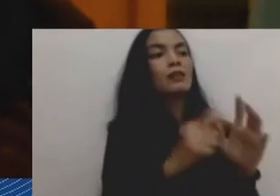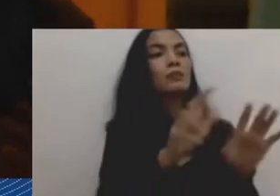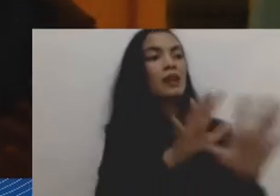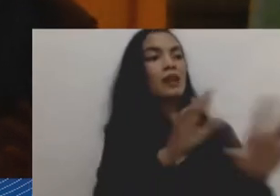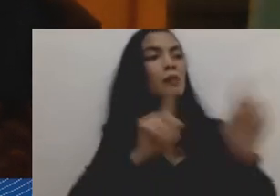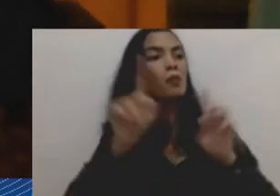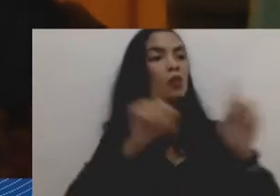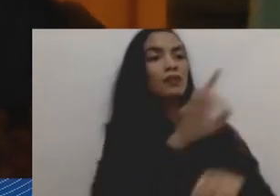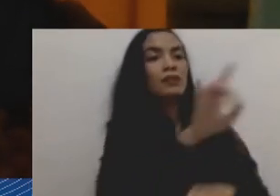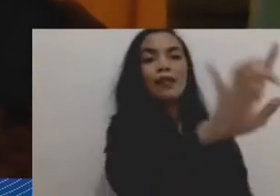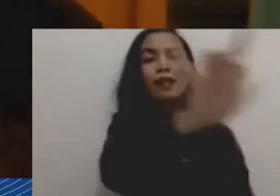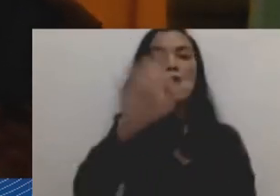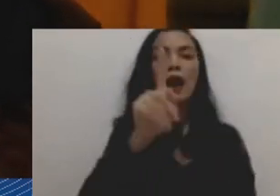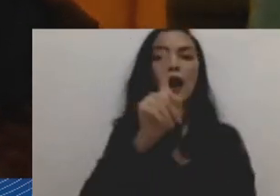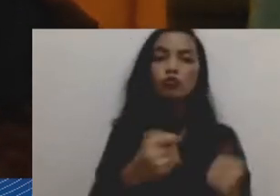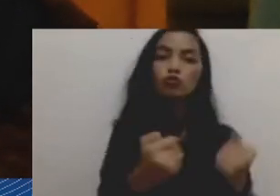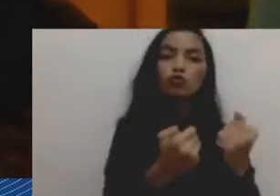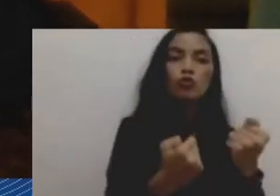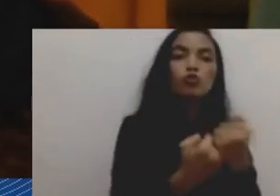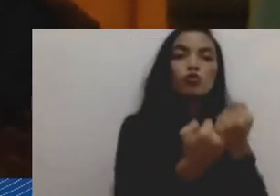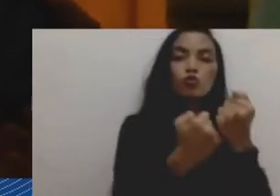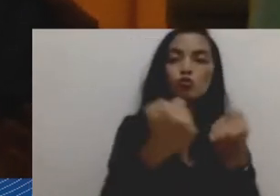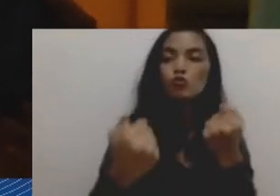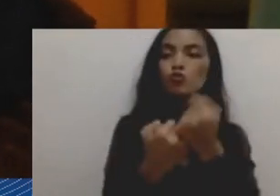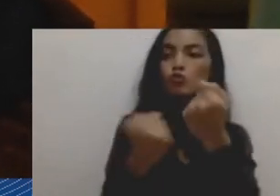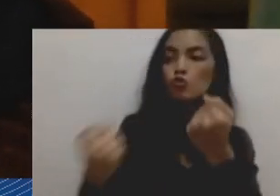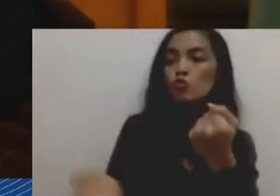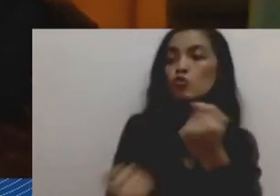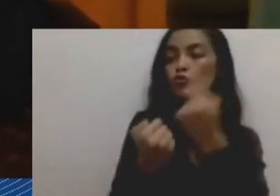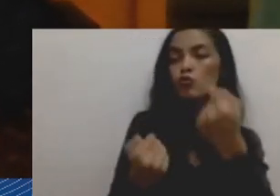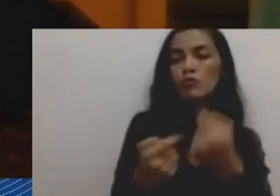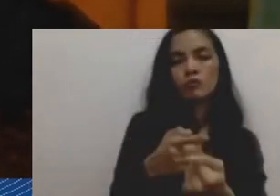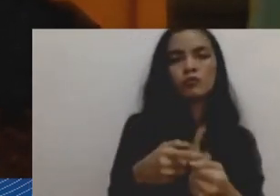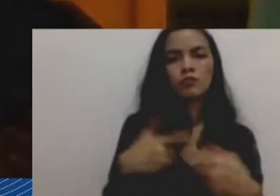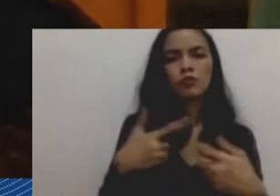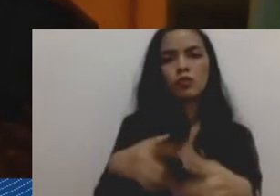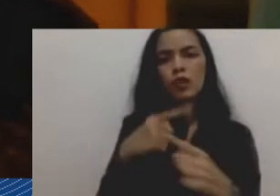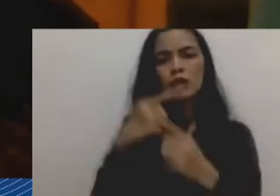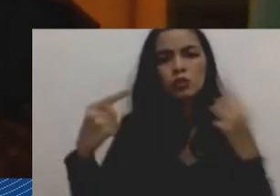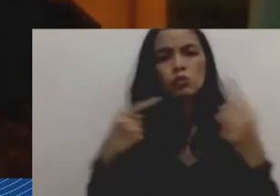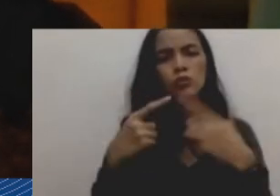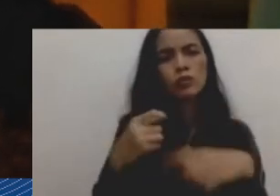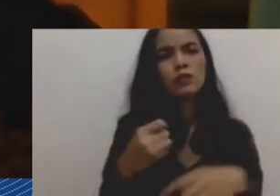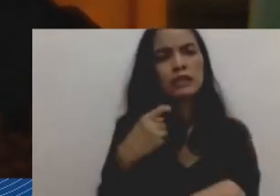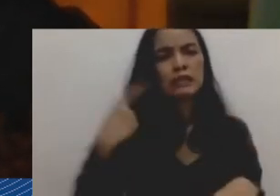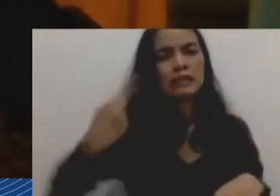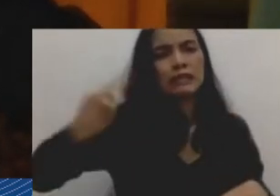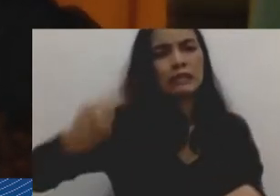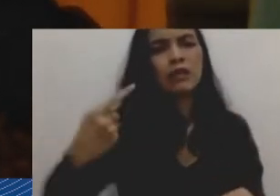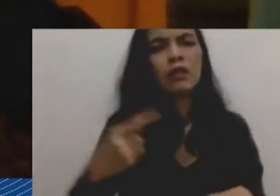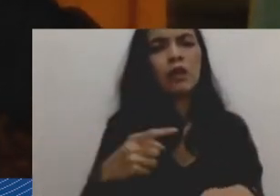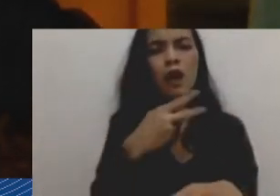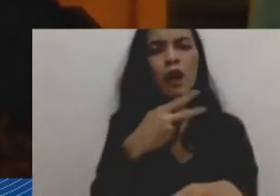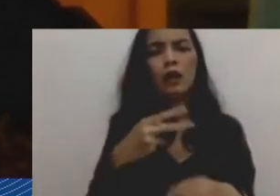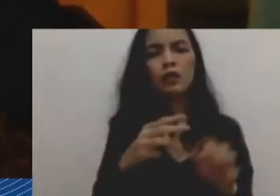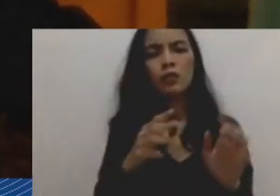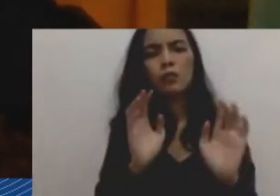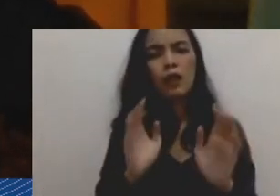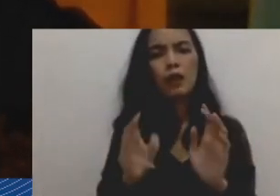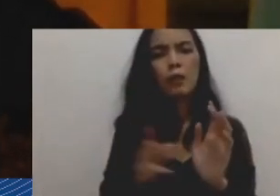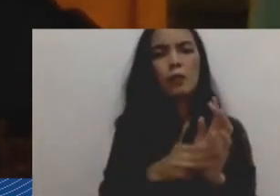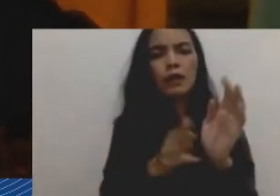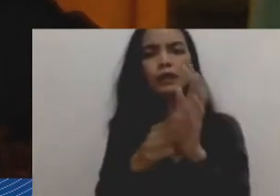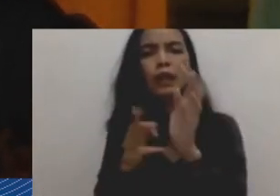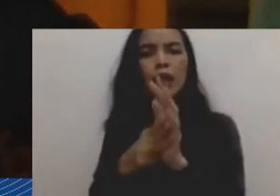masing-masing. Kita juga berapa kali mengadakan diskusi sehingga menimbulkan persoalan atau concern, perhatian yang